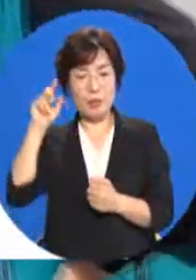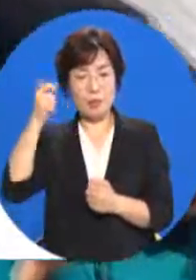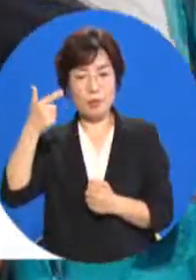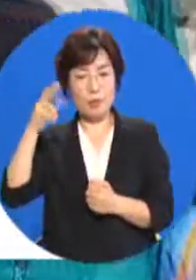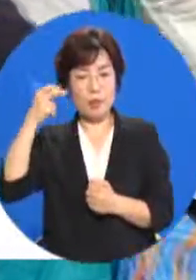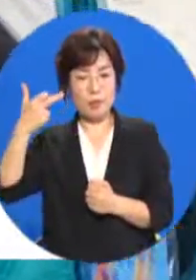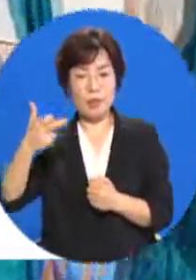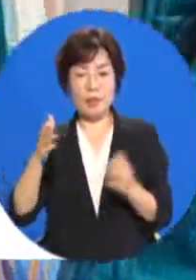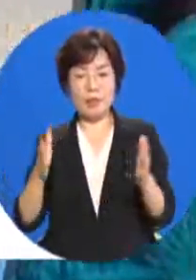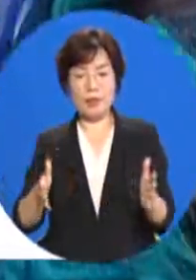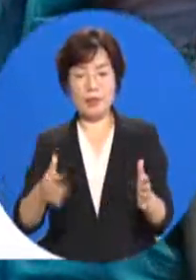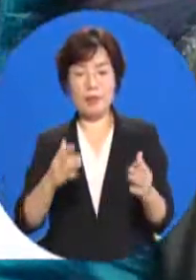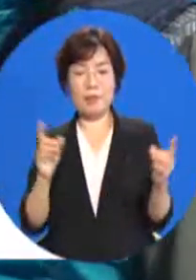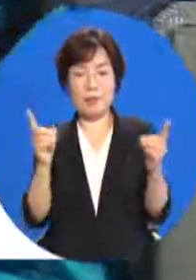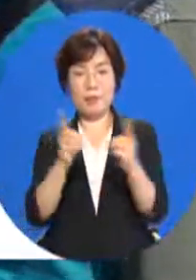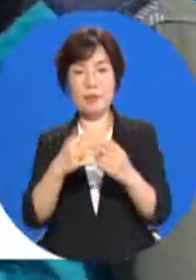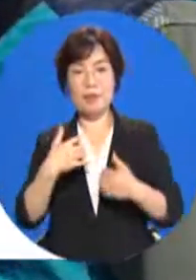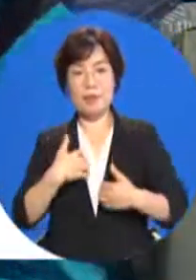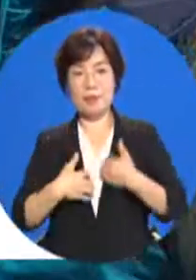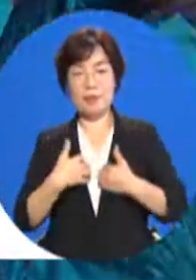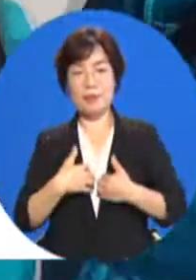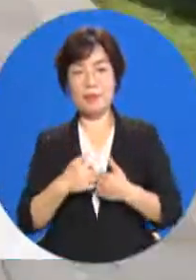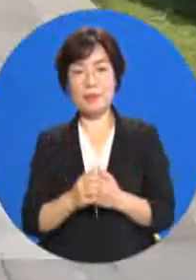저희는 16박 17일입니다.